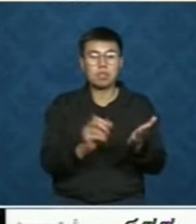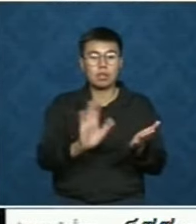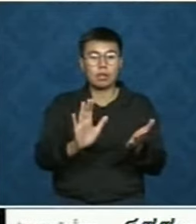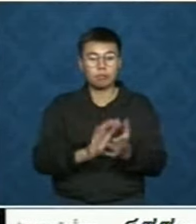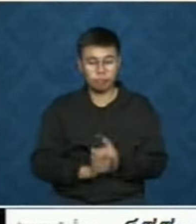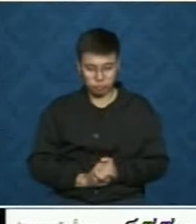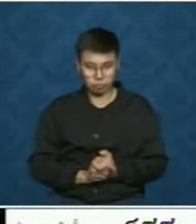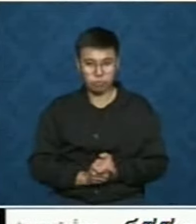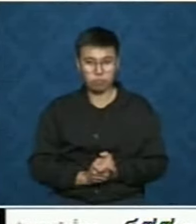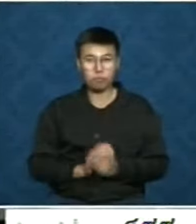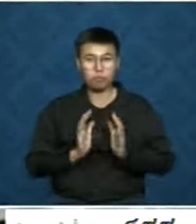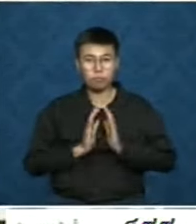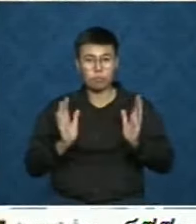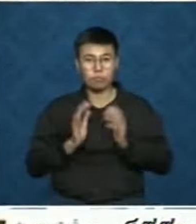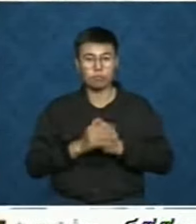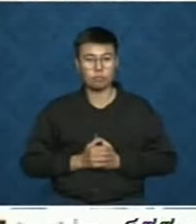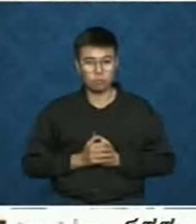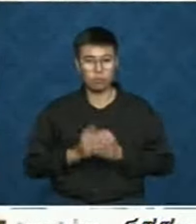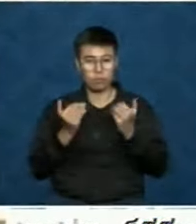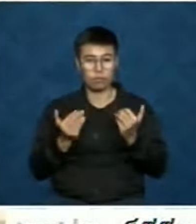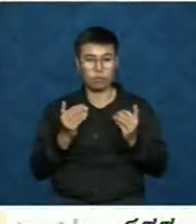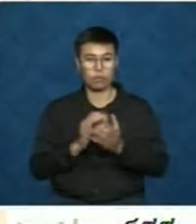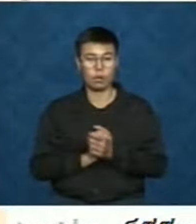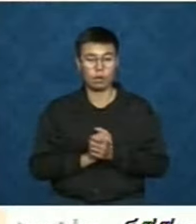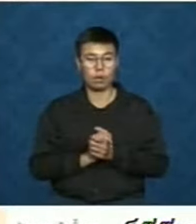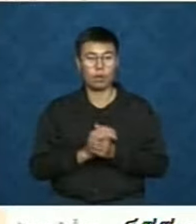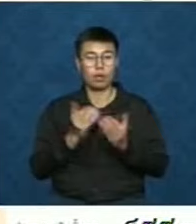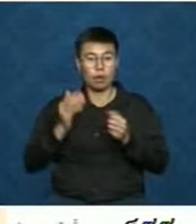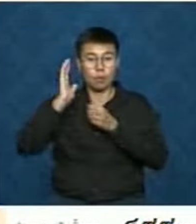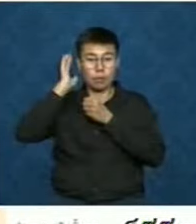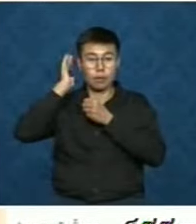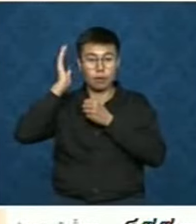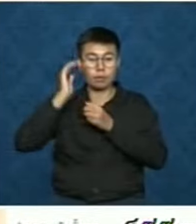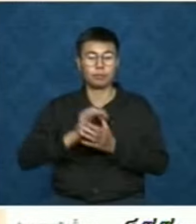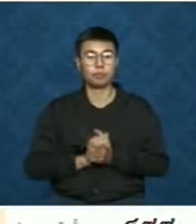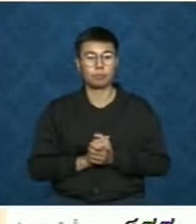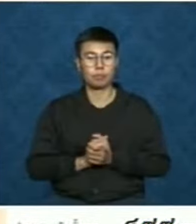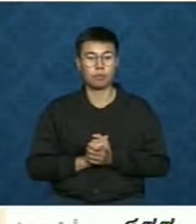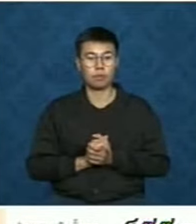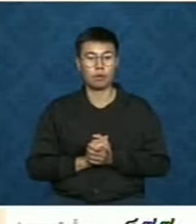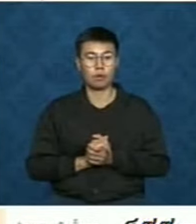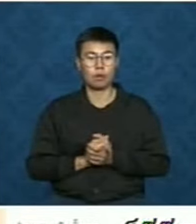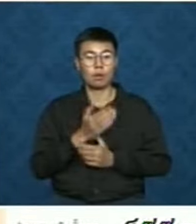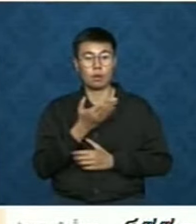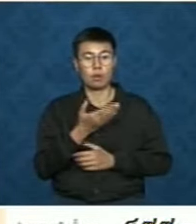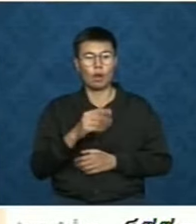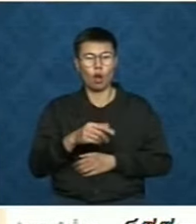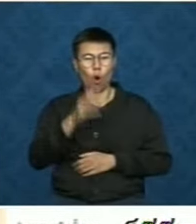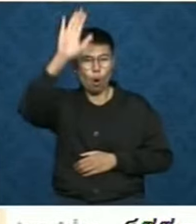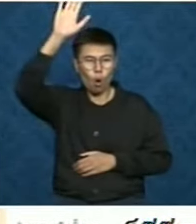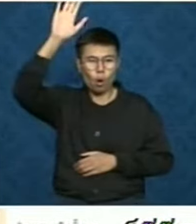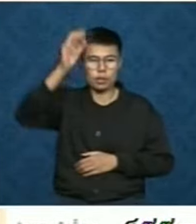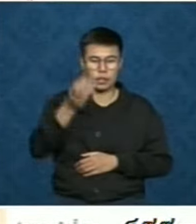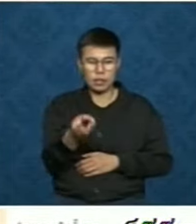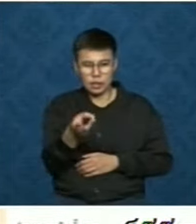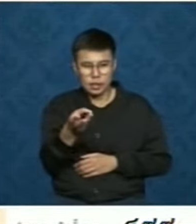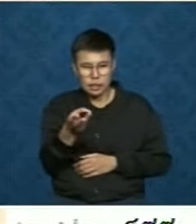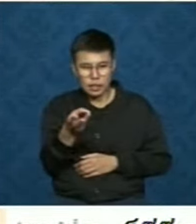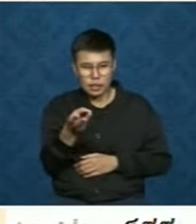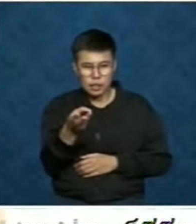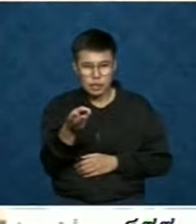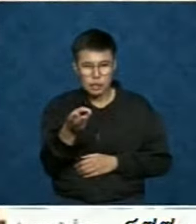ครับครับขอบคุณมากผมคิดว่าเรื่องนี้เราได้อภิปรายกันมสุกรผมท่านท่านประธานนิดเดียวนิดเดียวท่านประธานจริงๆไม่